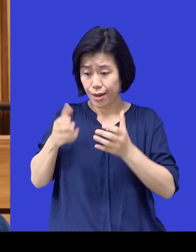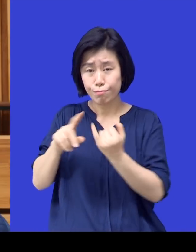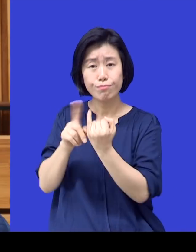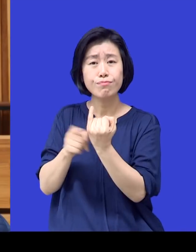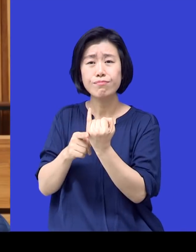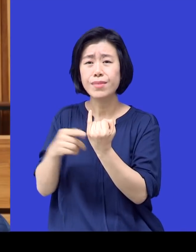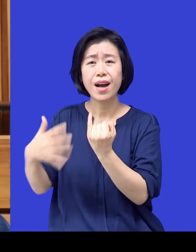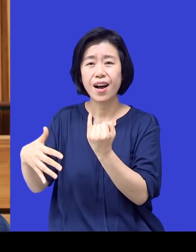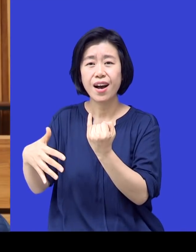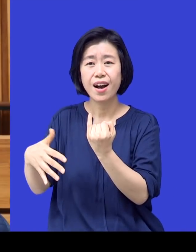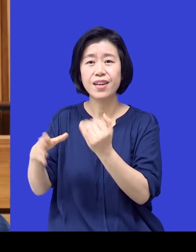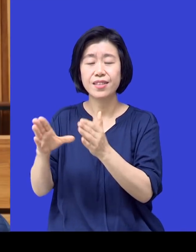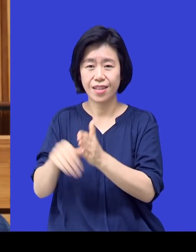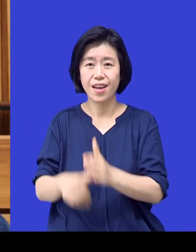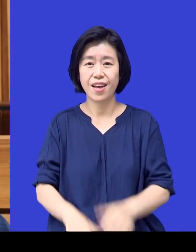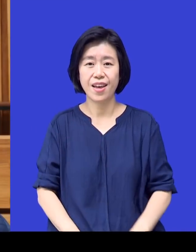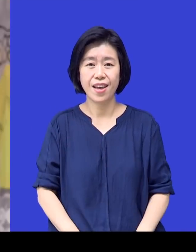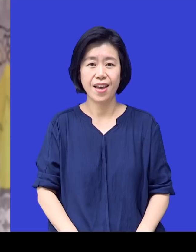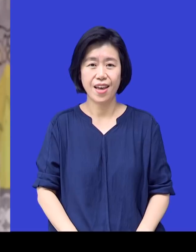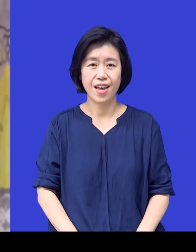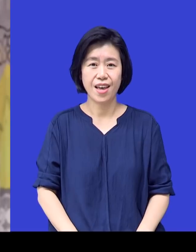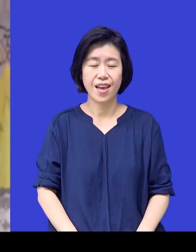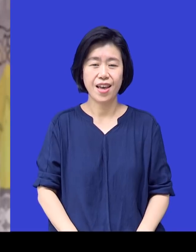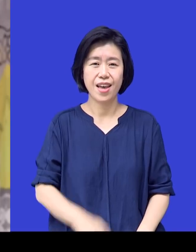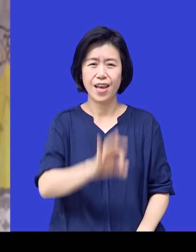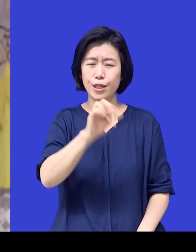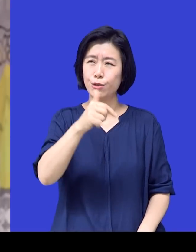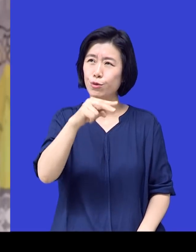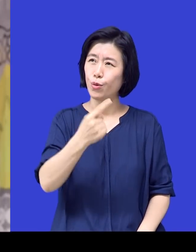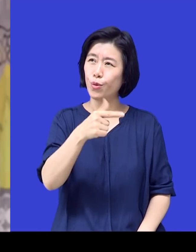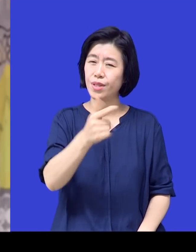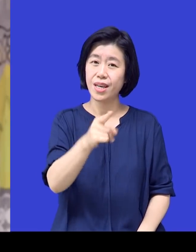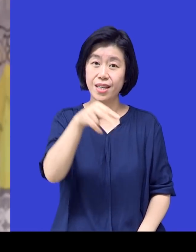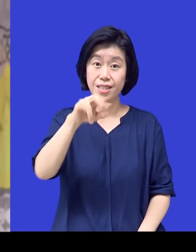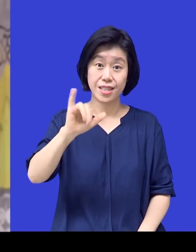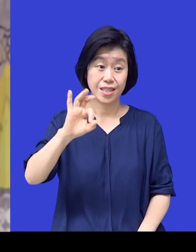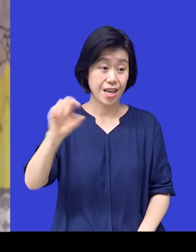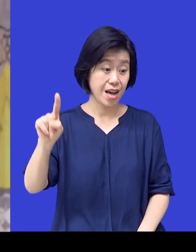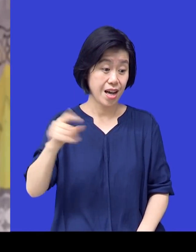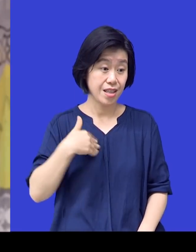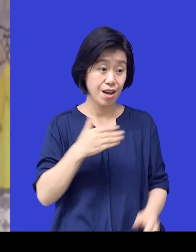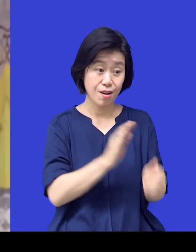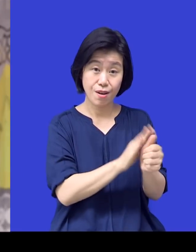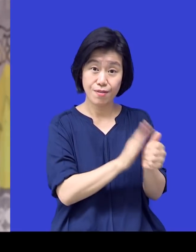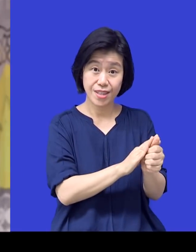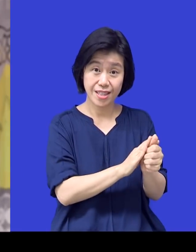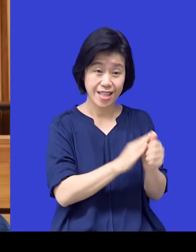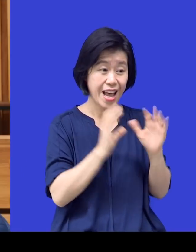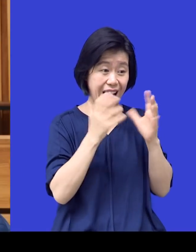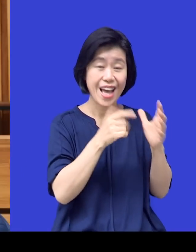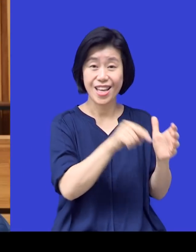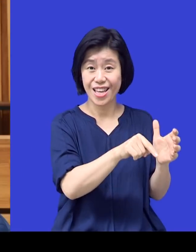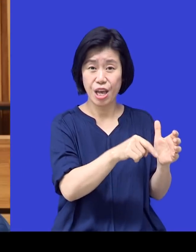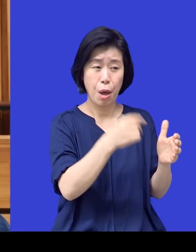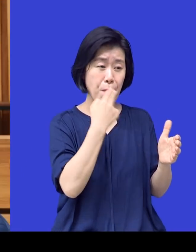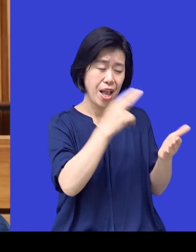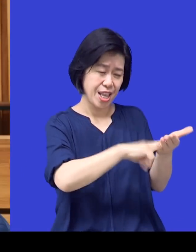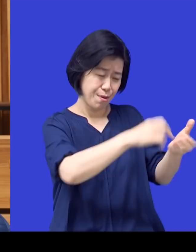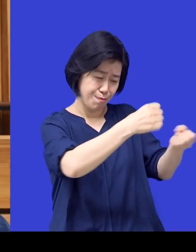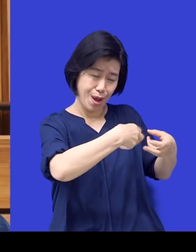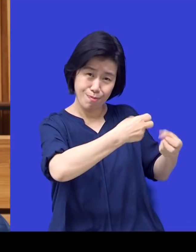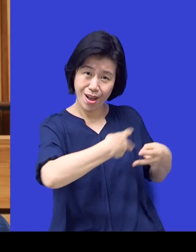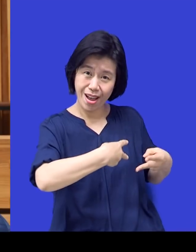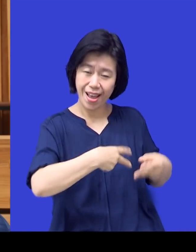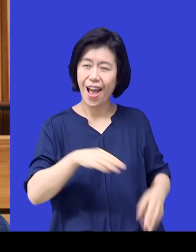사는 페비라는 아이가 매일 편지가 와서 훈자님 아기가 생겨달라고 오늘도 기도했습니다. 내일도 기도했습니다. 또 다음 편지에